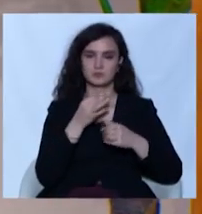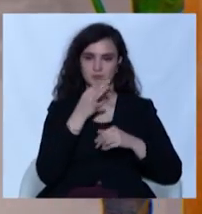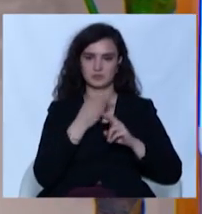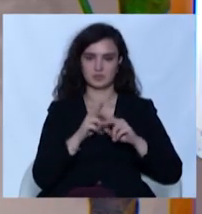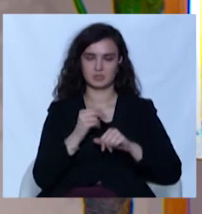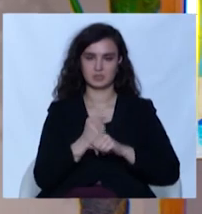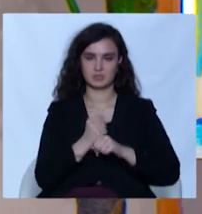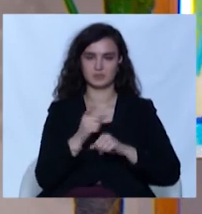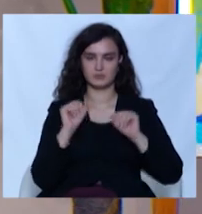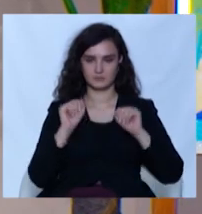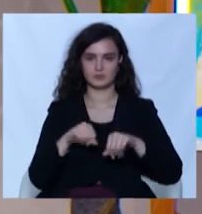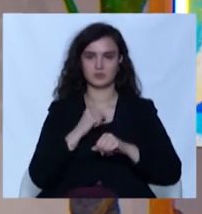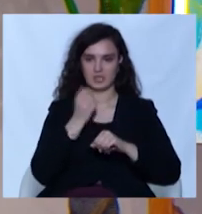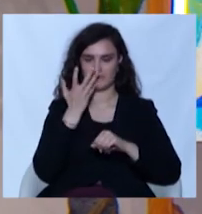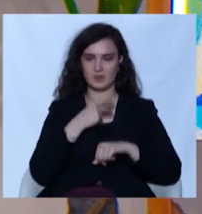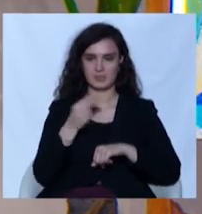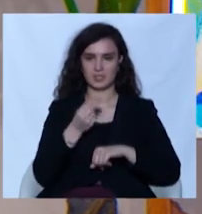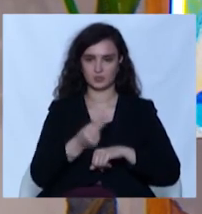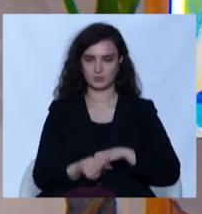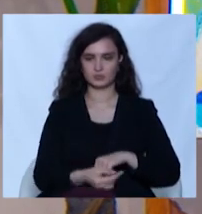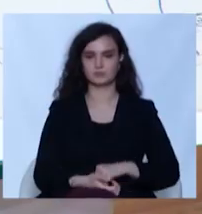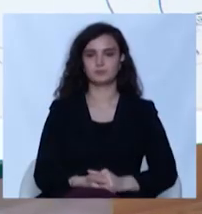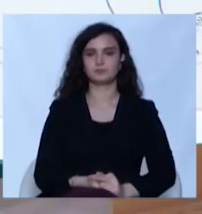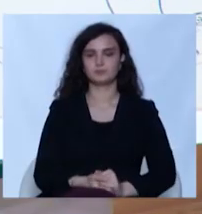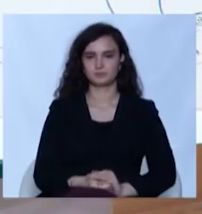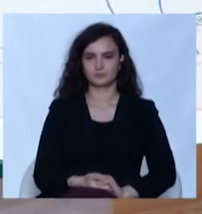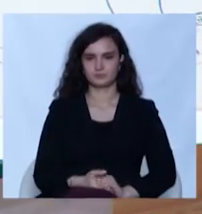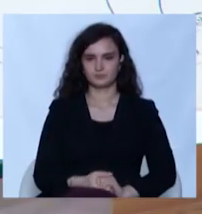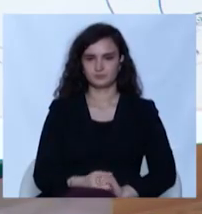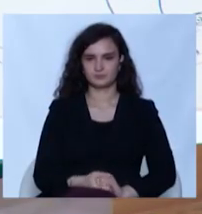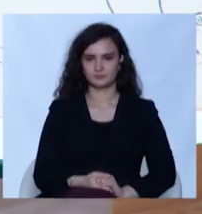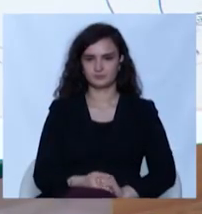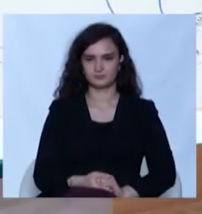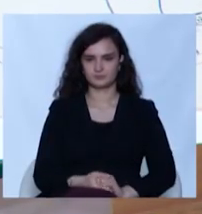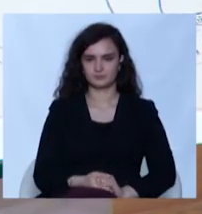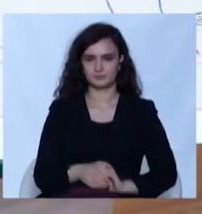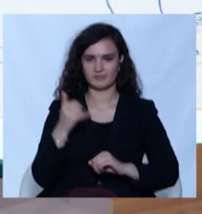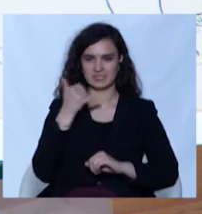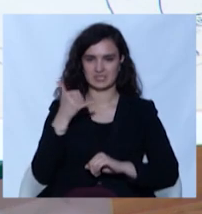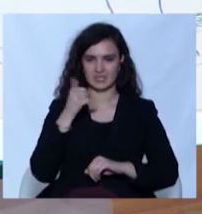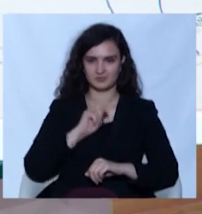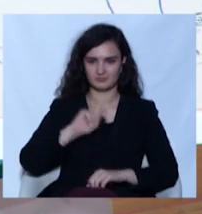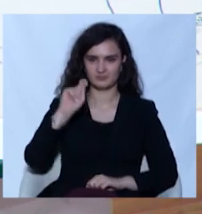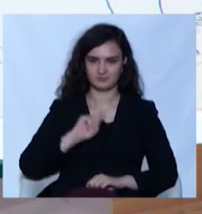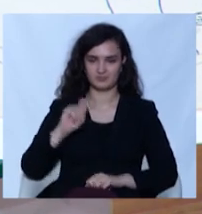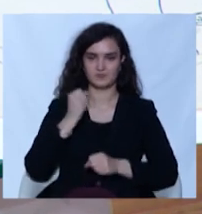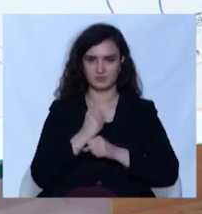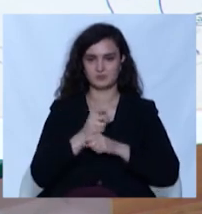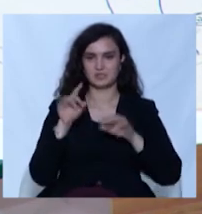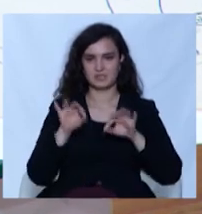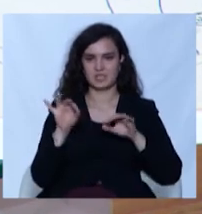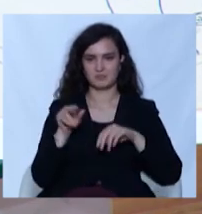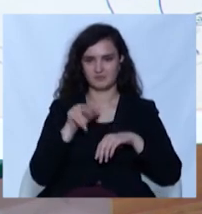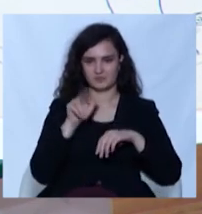ის გააკეთეთ. შეგვიძლია გავაფერადოთ ფონი. ხამე პასტელით ვაკეთებ, ამას თქვენ შეგიძლია